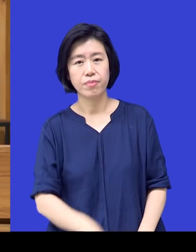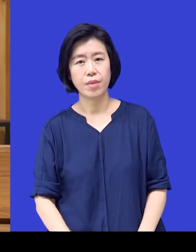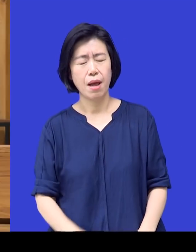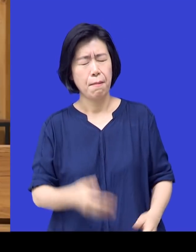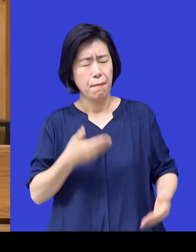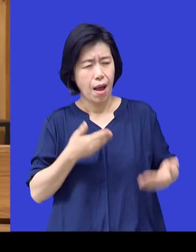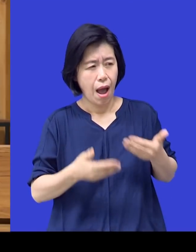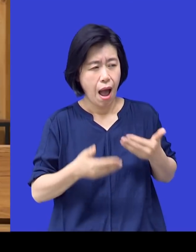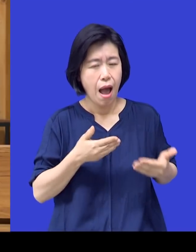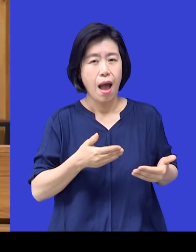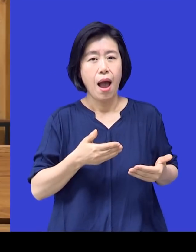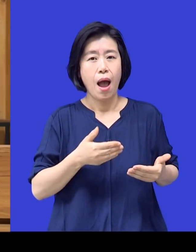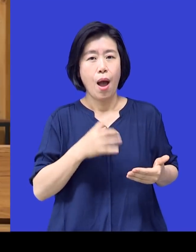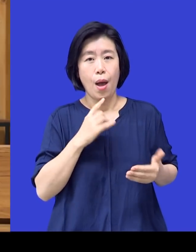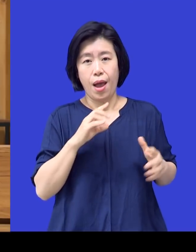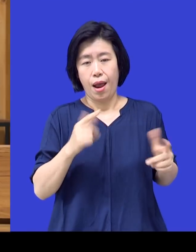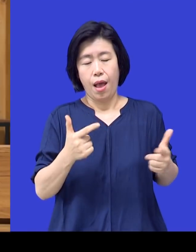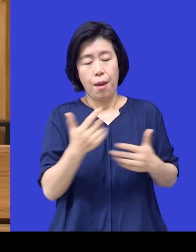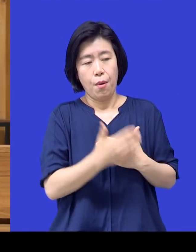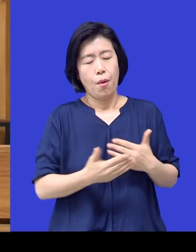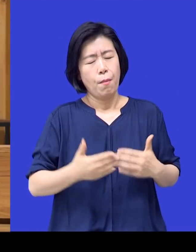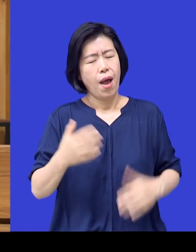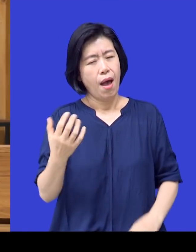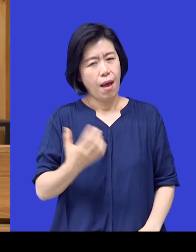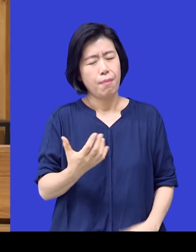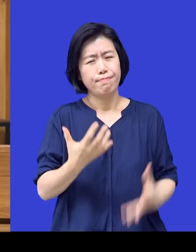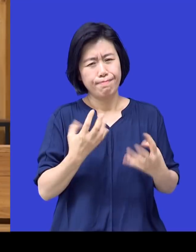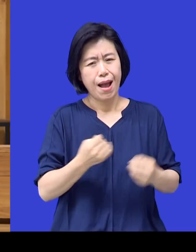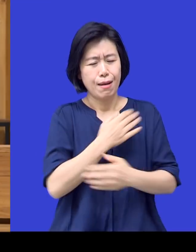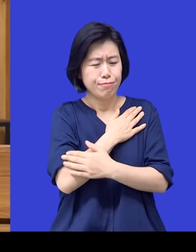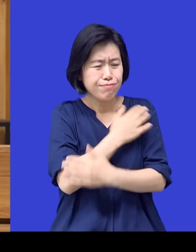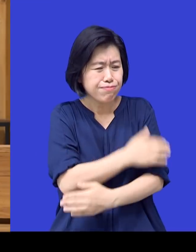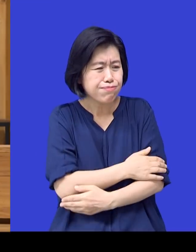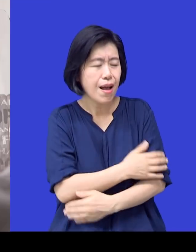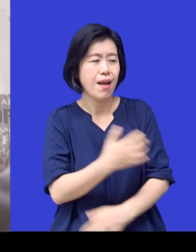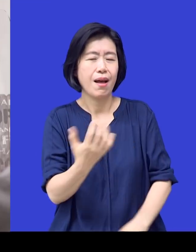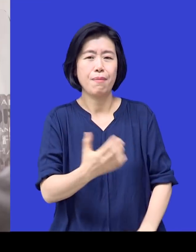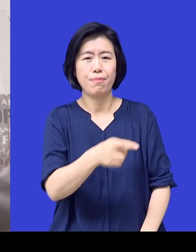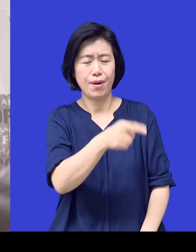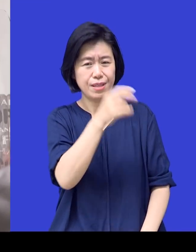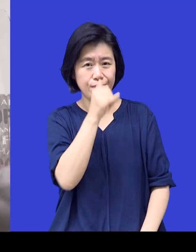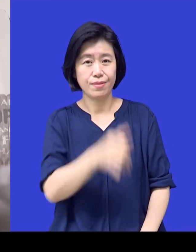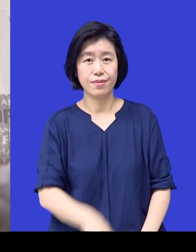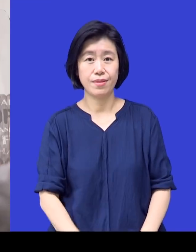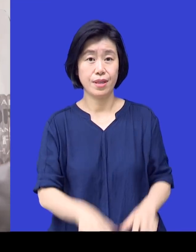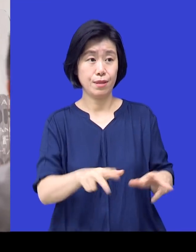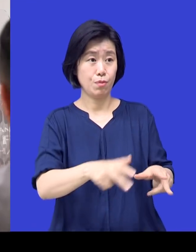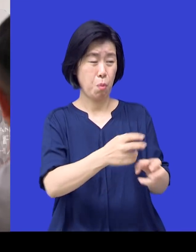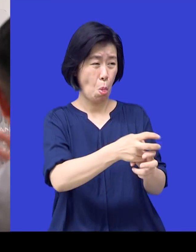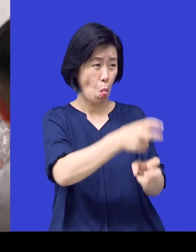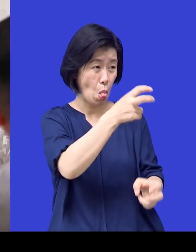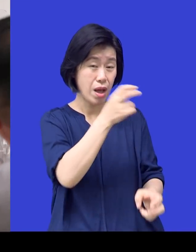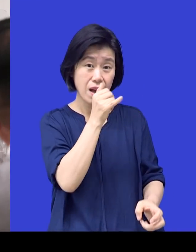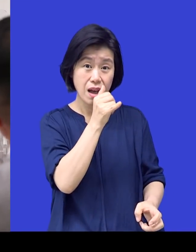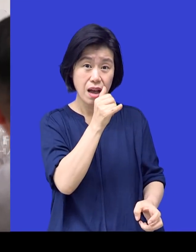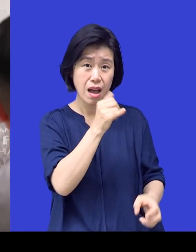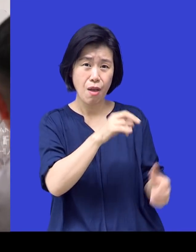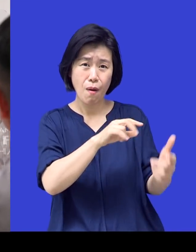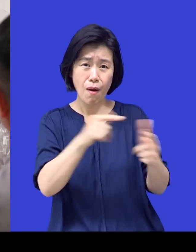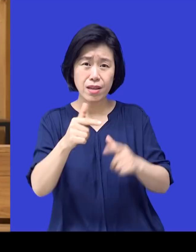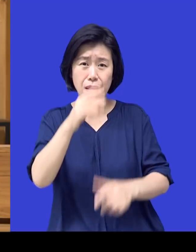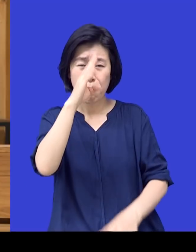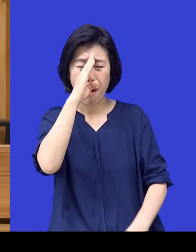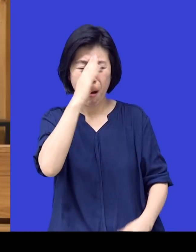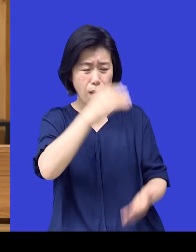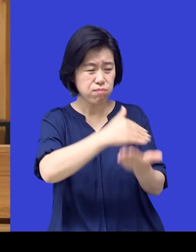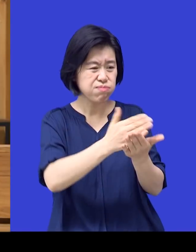해외를 많이 다니시니까 건강이 너무 안 좋으셔서 성한 데가 없으세요. 지금도 굉장히 마르셨지만 뭐 각종 질병을 다 갖고